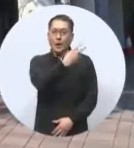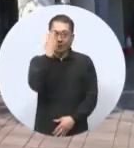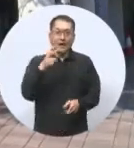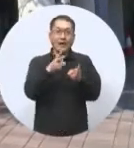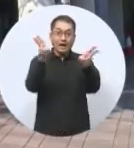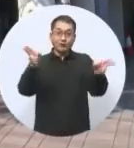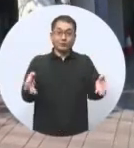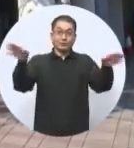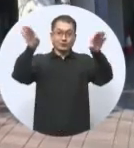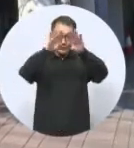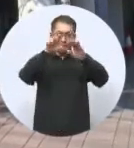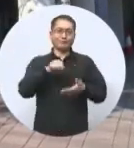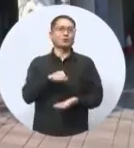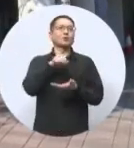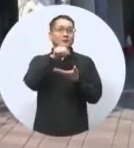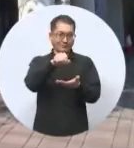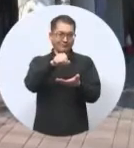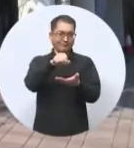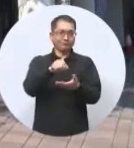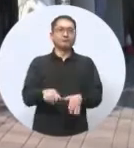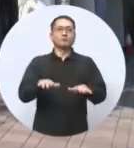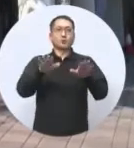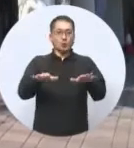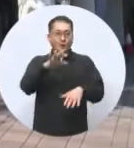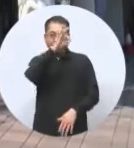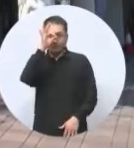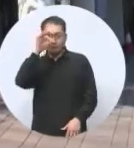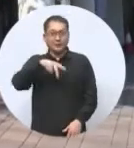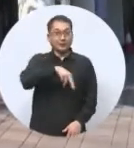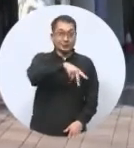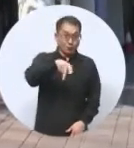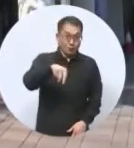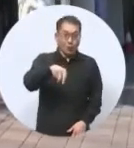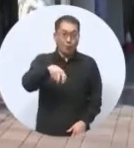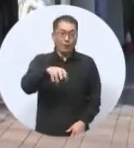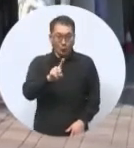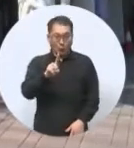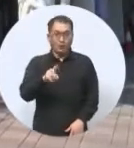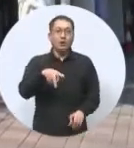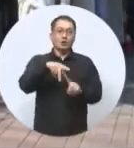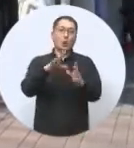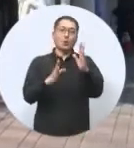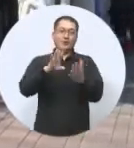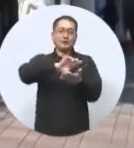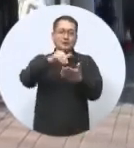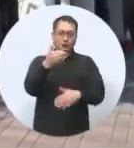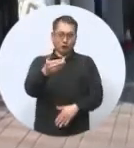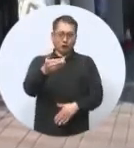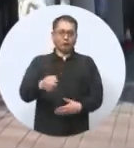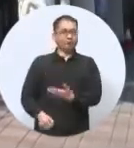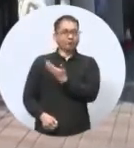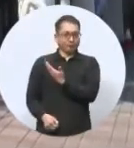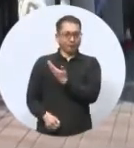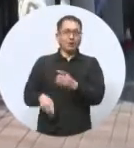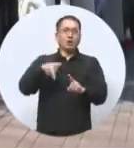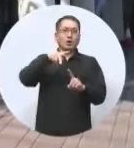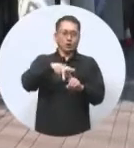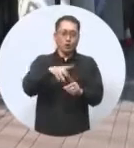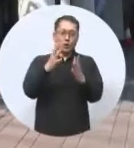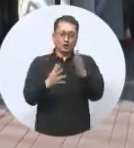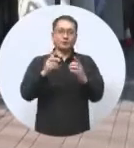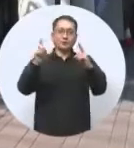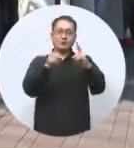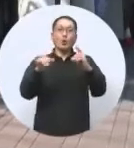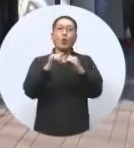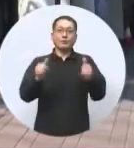をお届けします。さあ、今回散策するのがこちら松林地区になります。でここ松林公民館をス